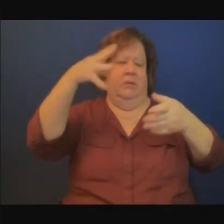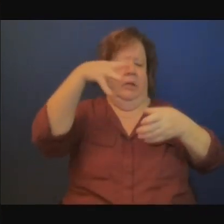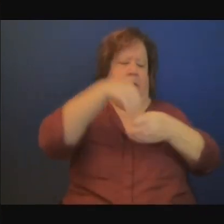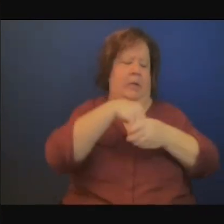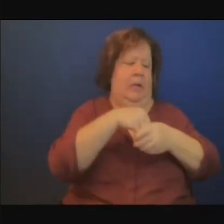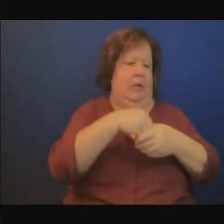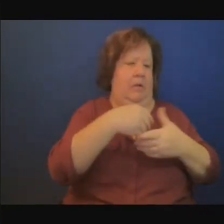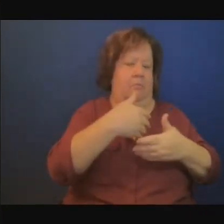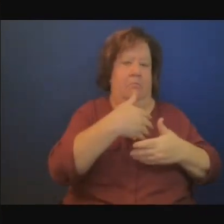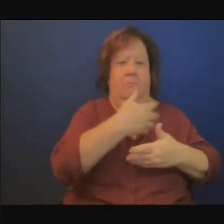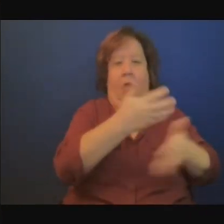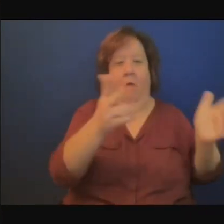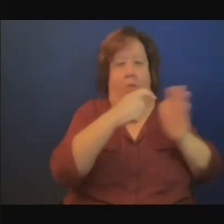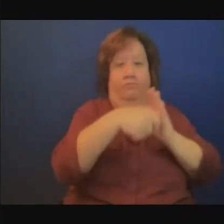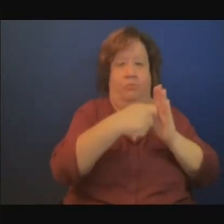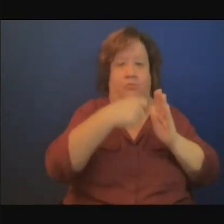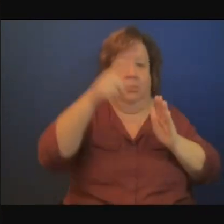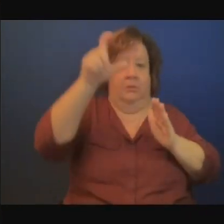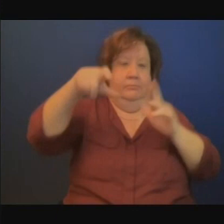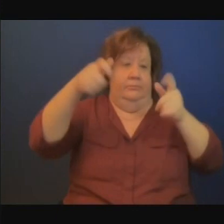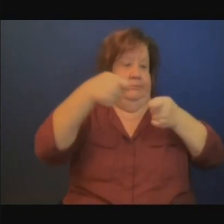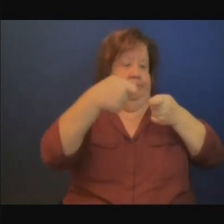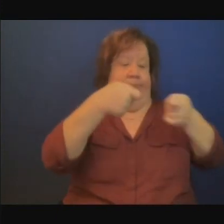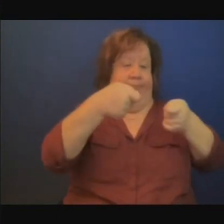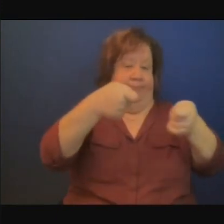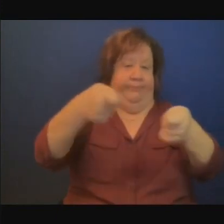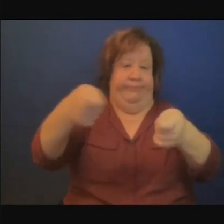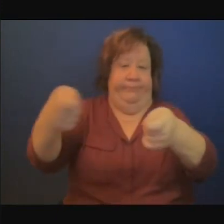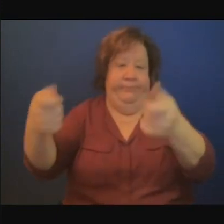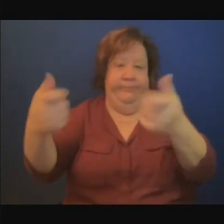problème le financement privé